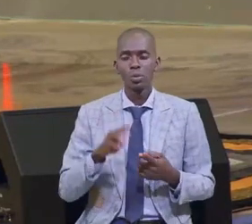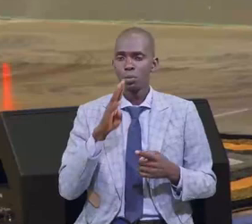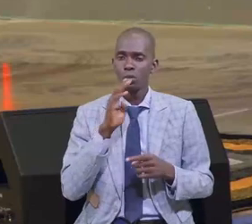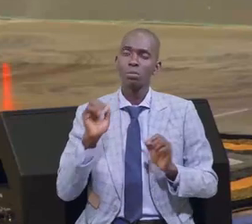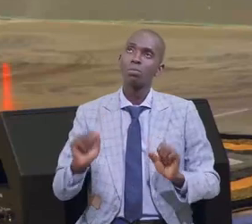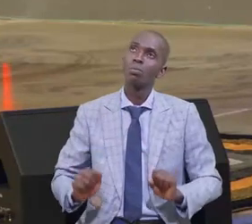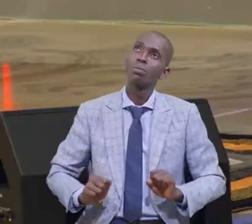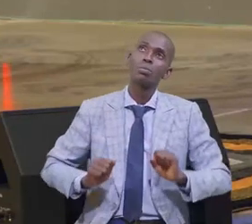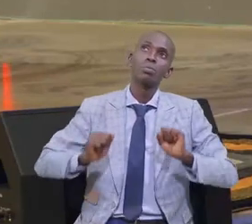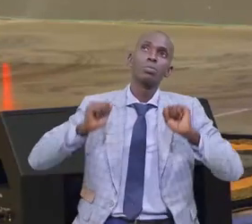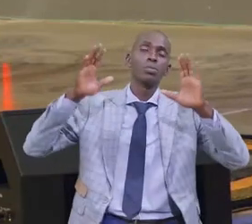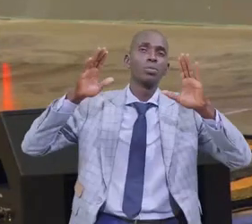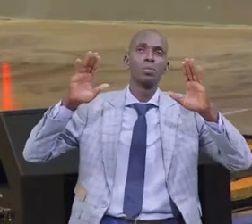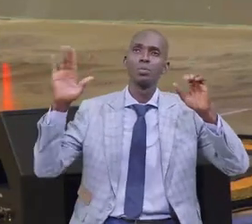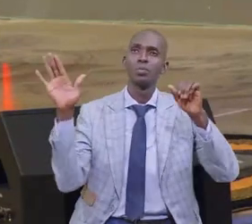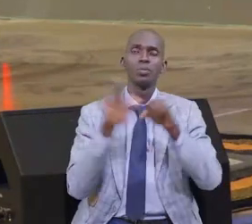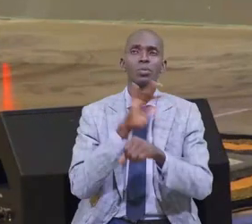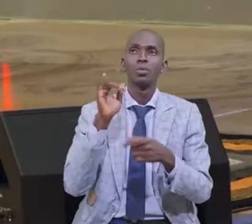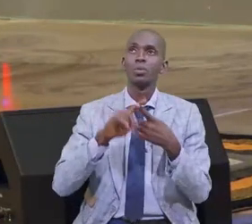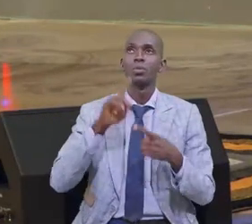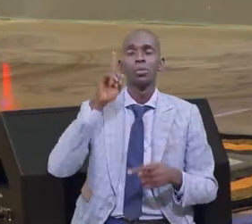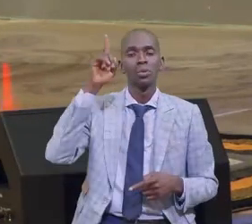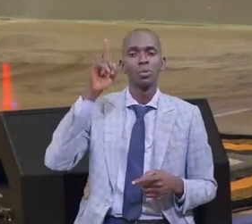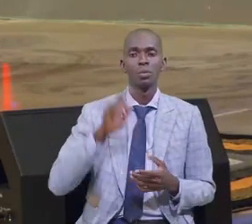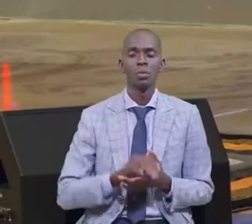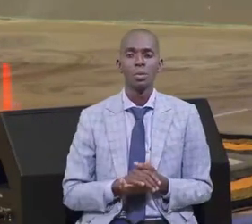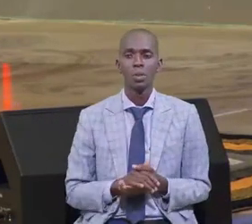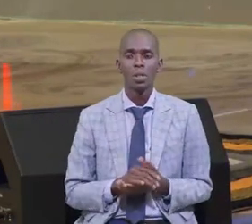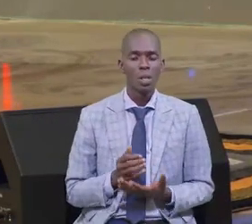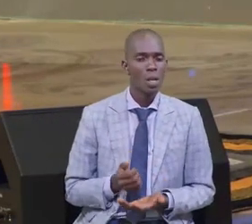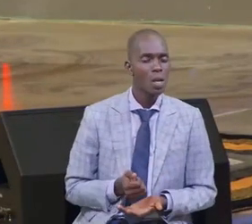Aide-moi à me consacrer à toi.